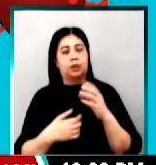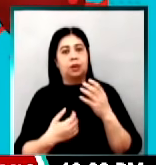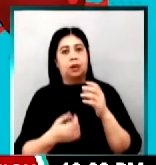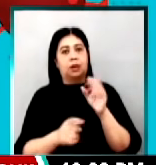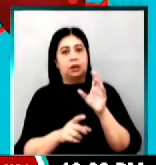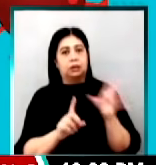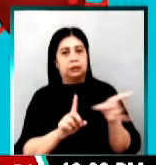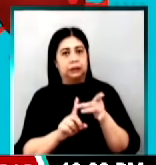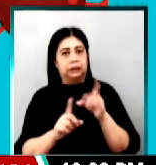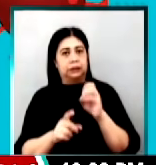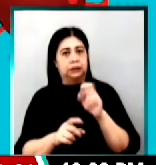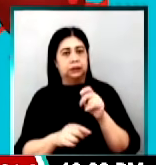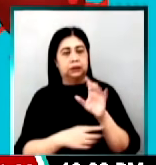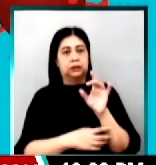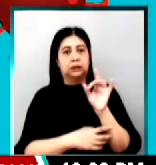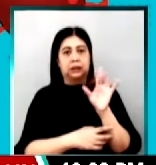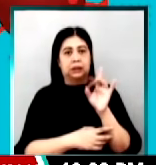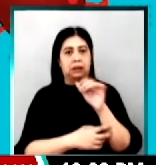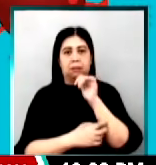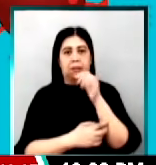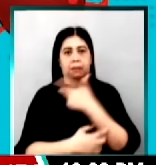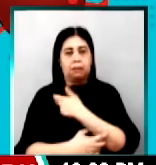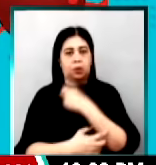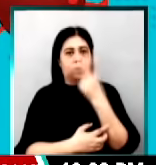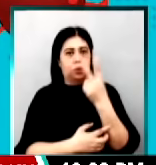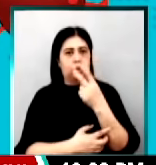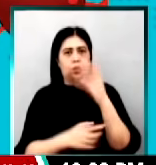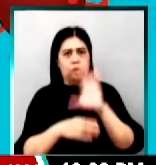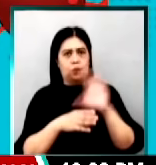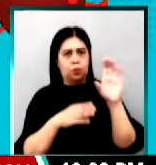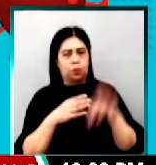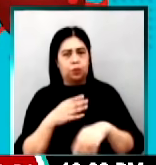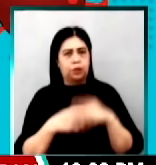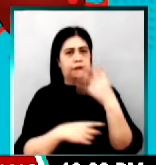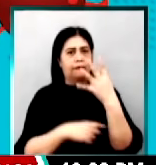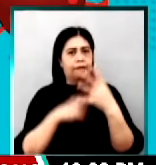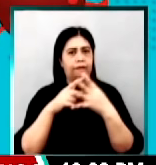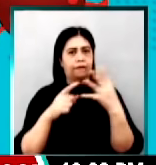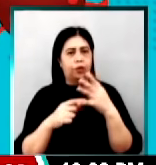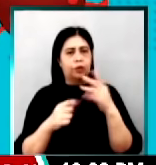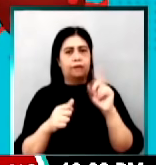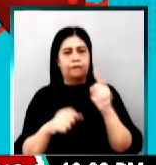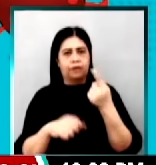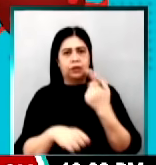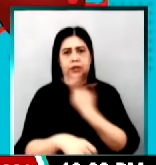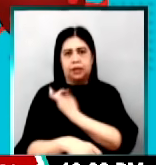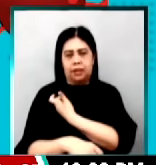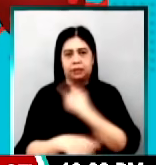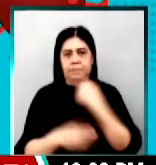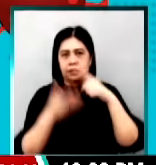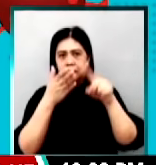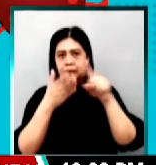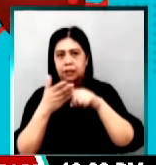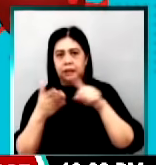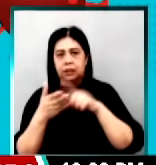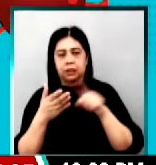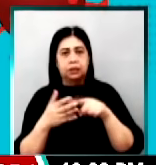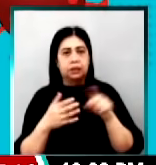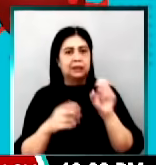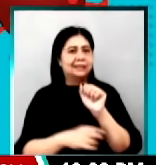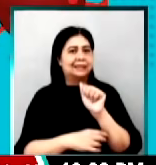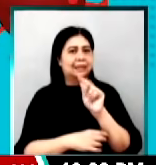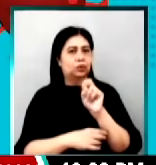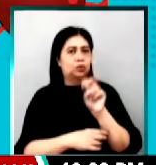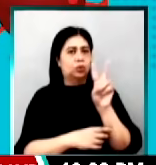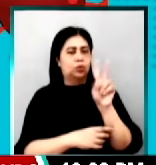hindi bakunado, 2 ang fully vaccinated at 4 ang naka-first dose na. Inaalam naman ang vaccination status ng 23